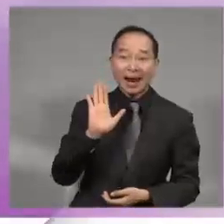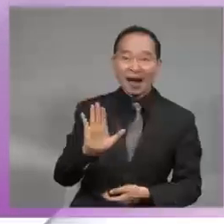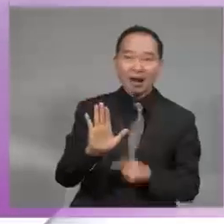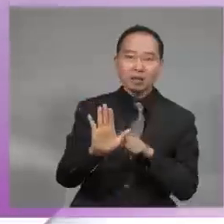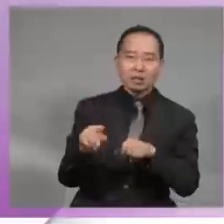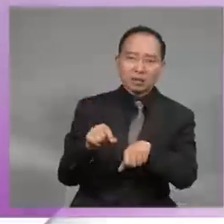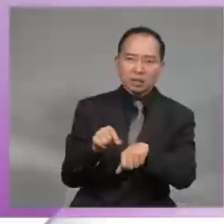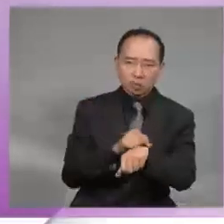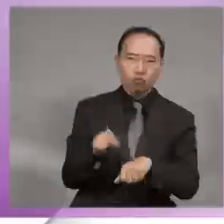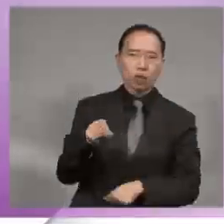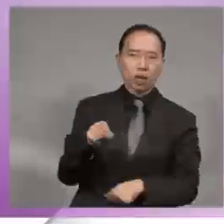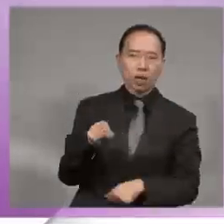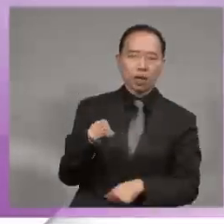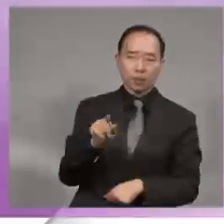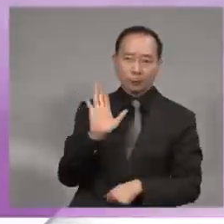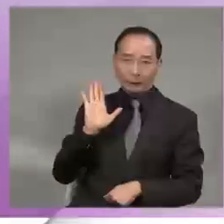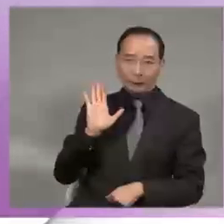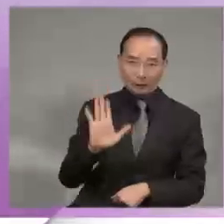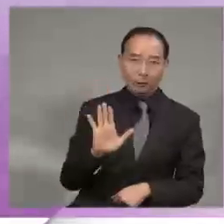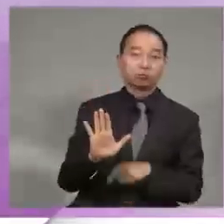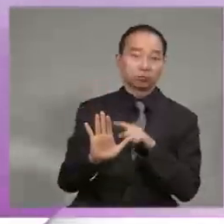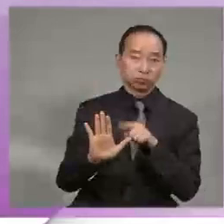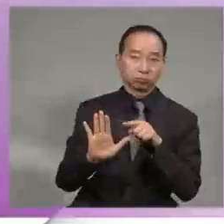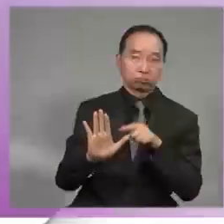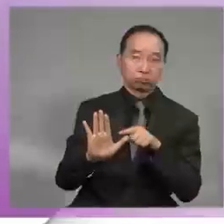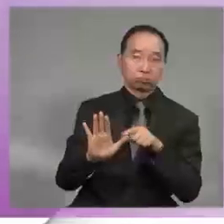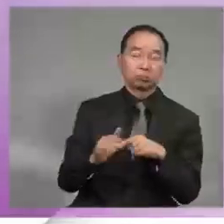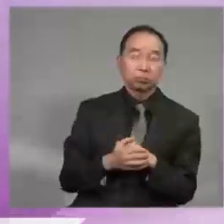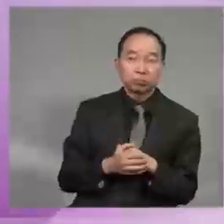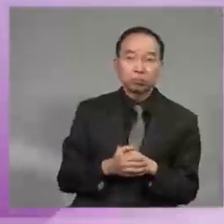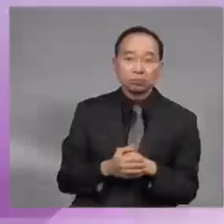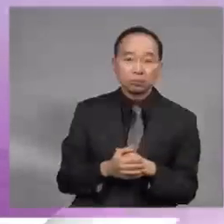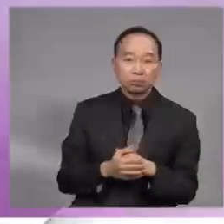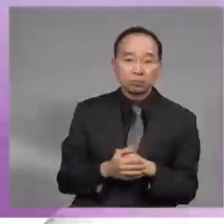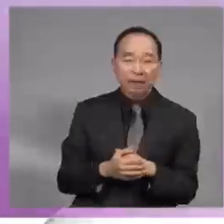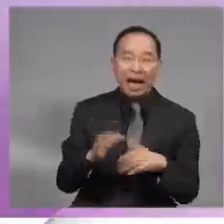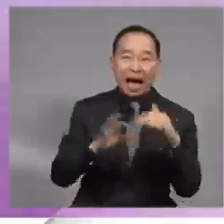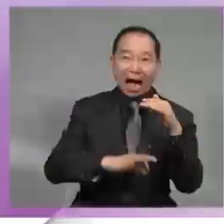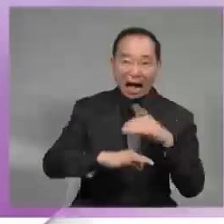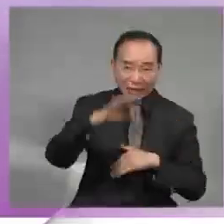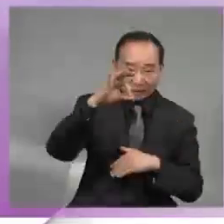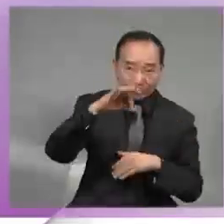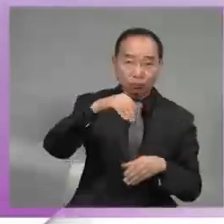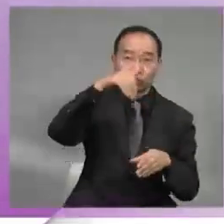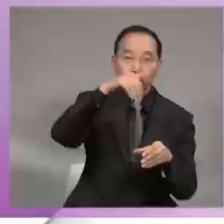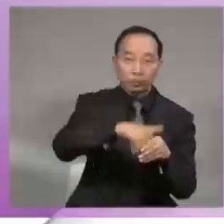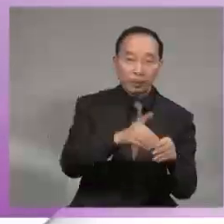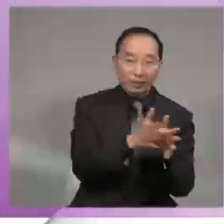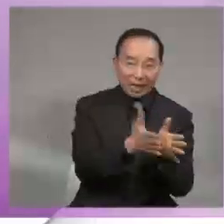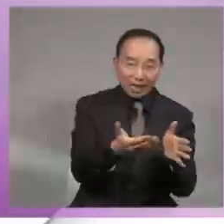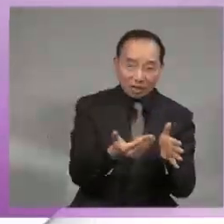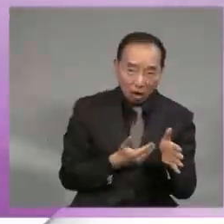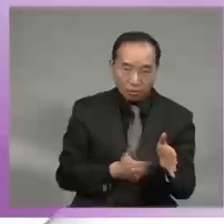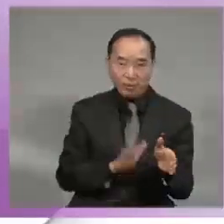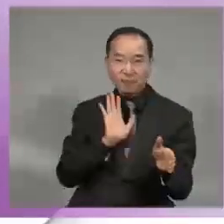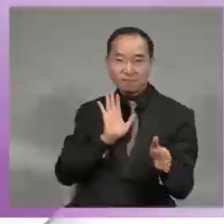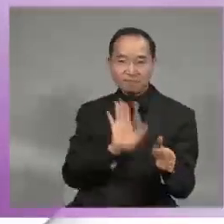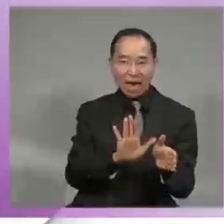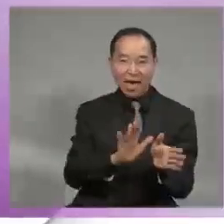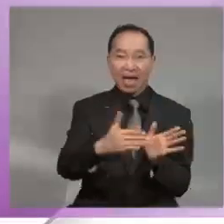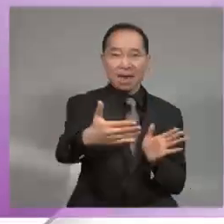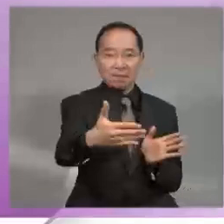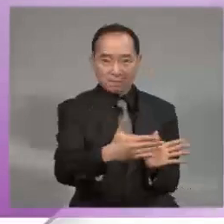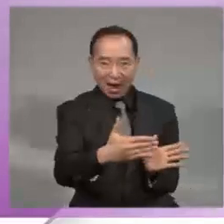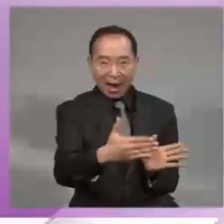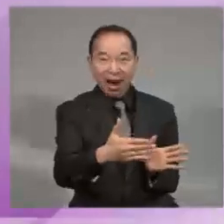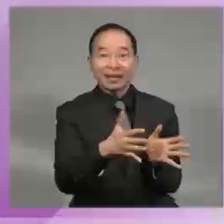특수봉인지인데요. 특수봉인지? 네, 특수봉인지를 이렇게 지금 아침에 투표 시작하기 전에 투표함 앞뒤로 이렇게 붙여놓고 시작을 합니다.